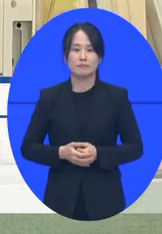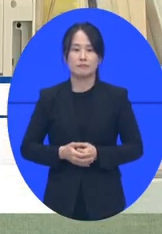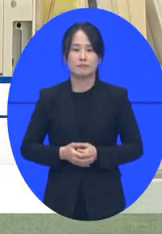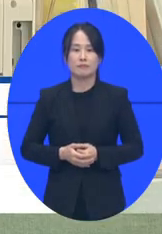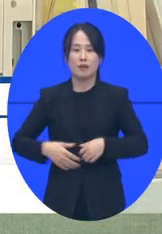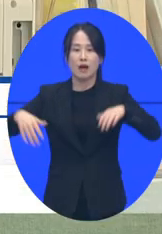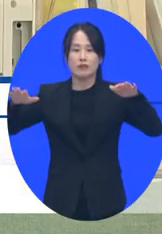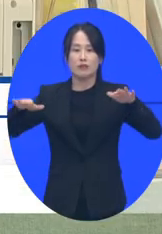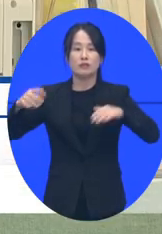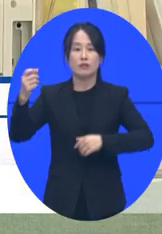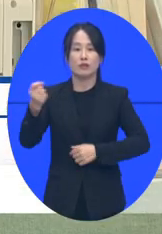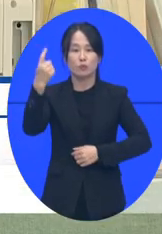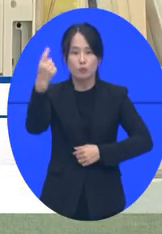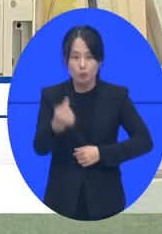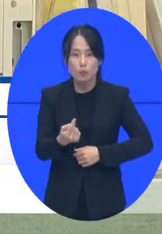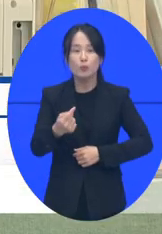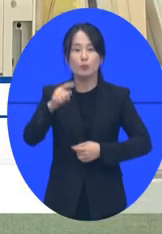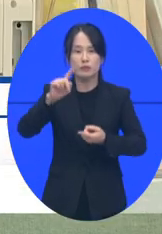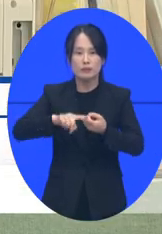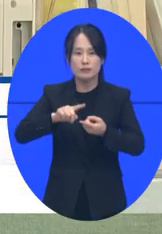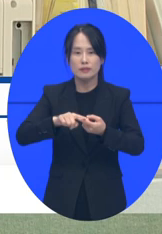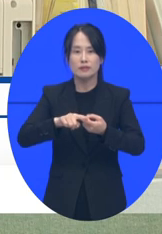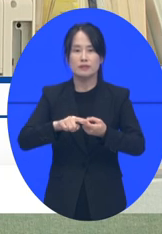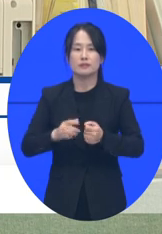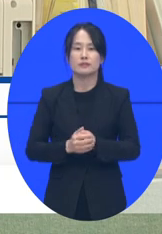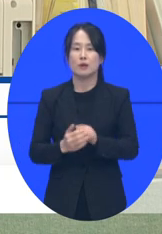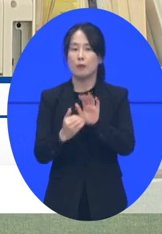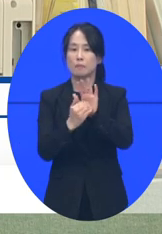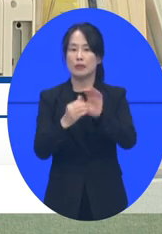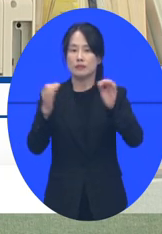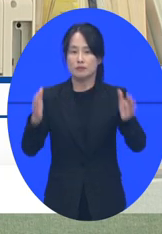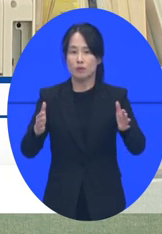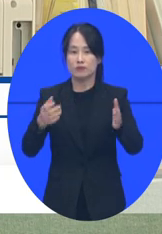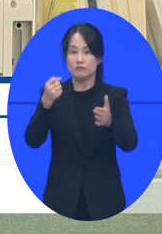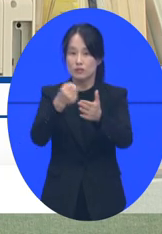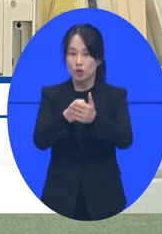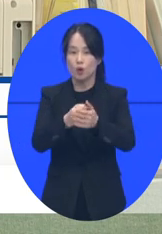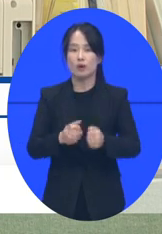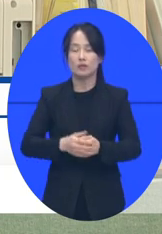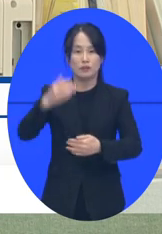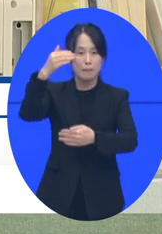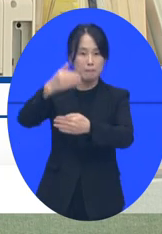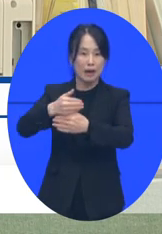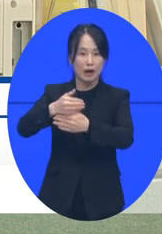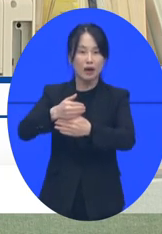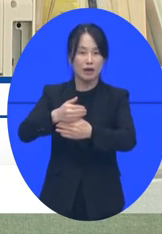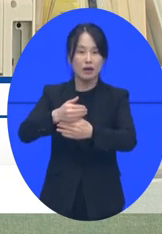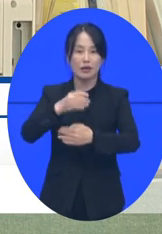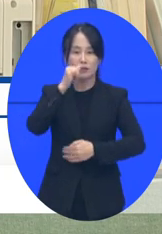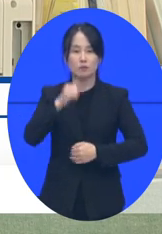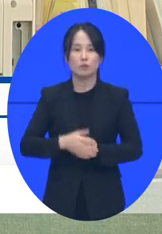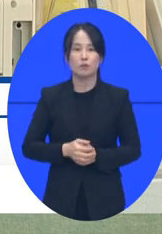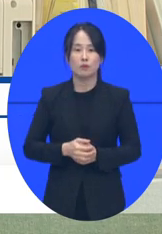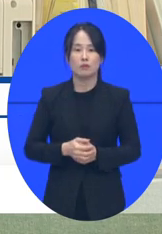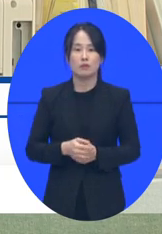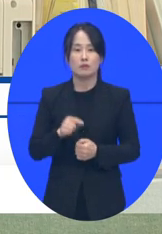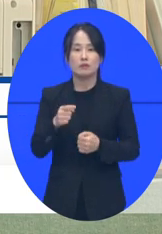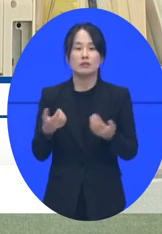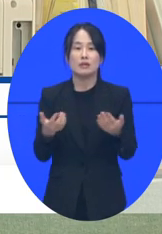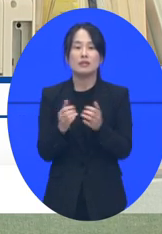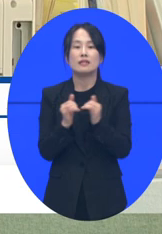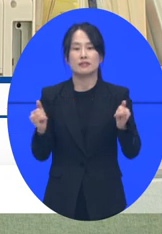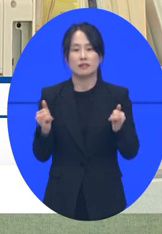철세 도래지에 대한 아 저희들이 통제구간을 설정해서 어 차단을 하고 있고요 그리고 농가들에